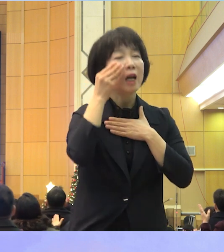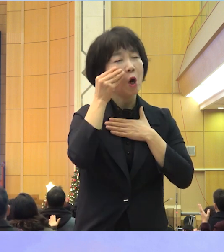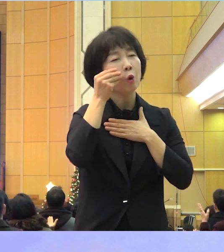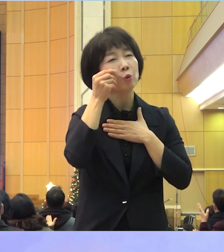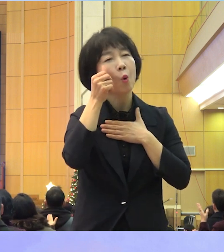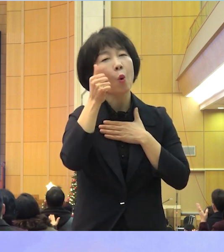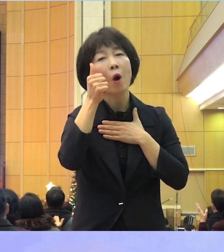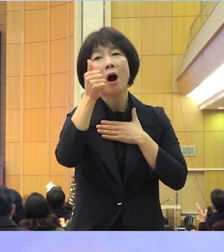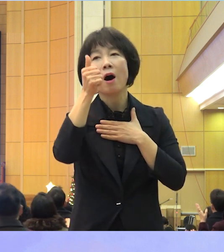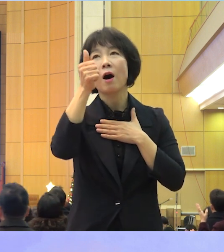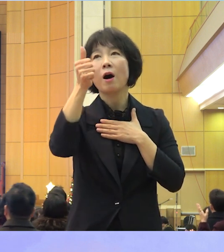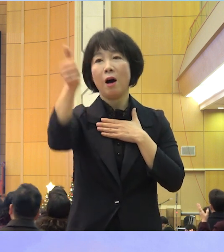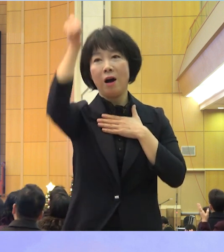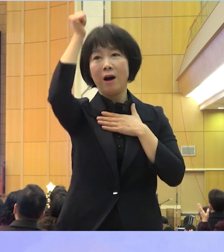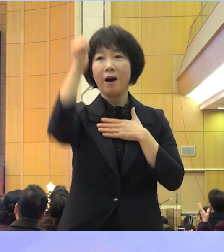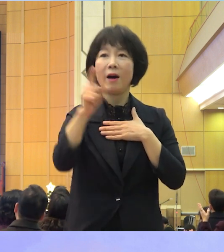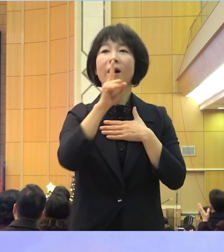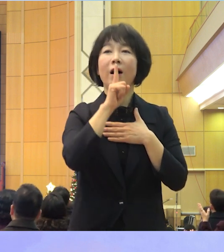주시니